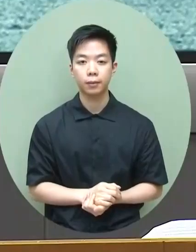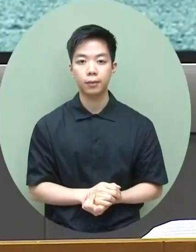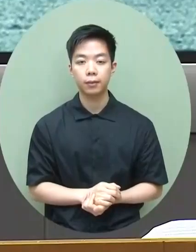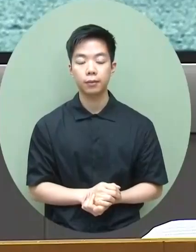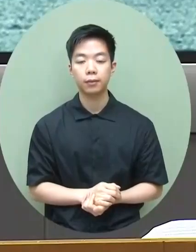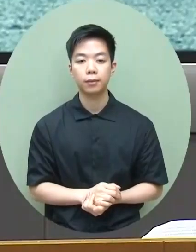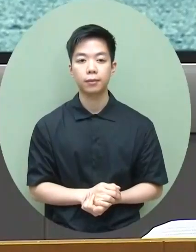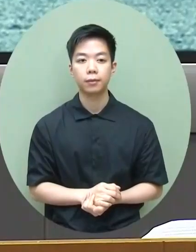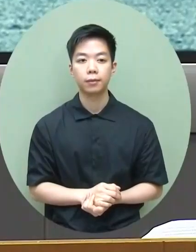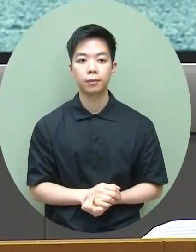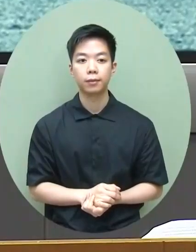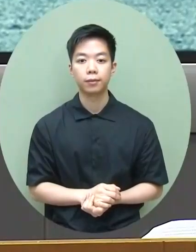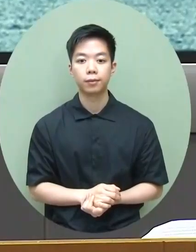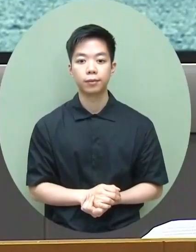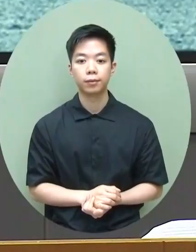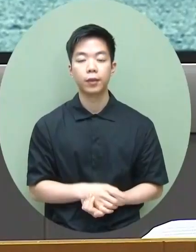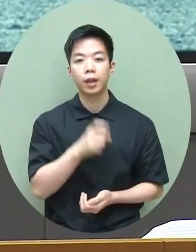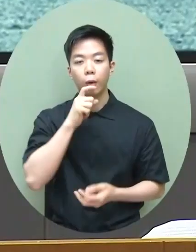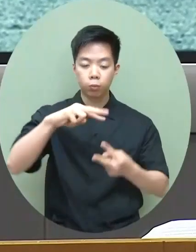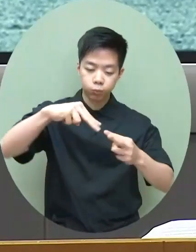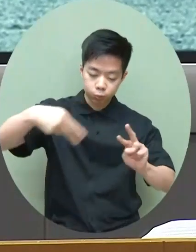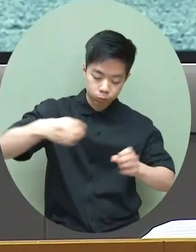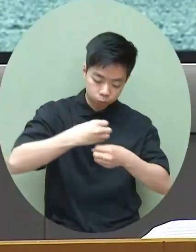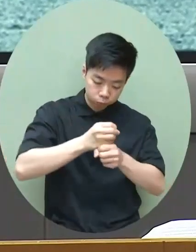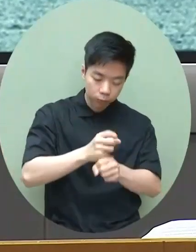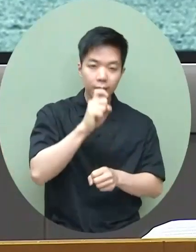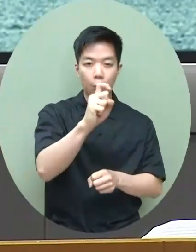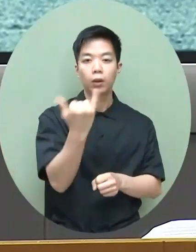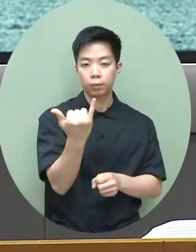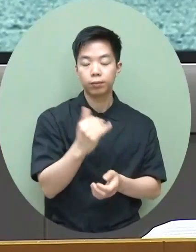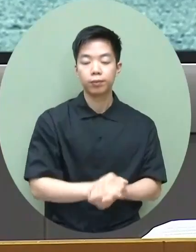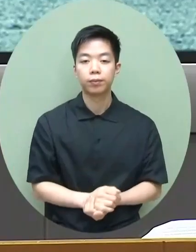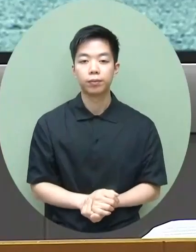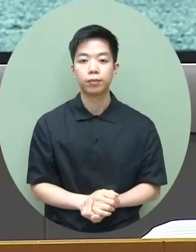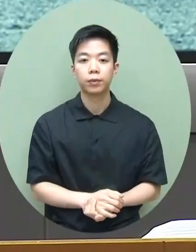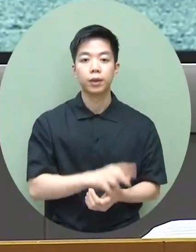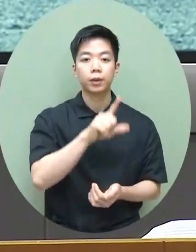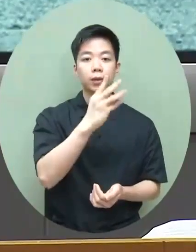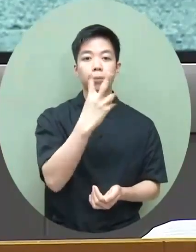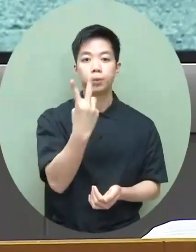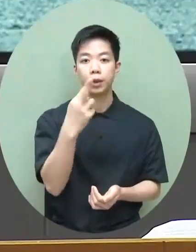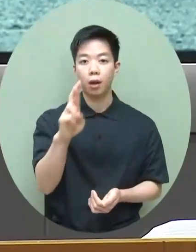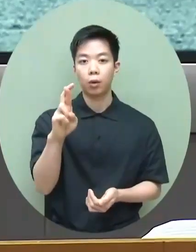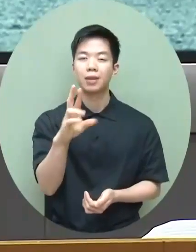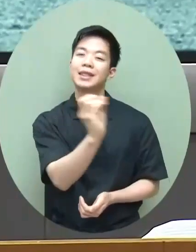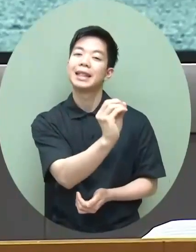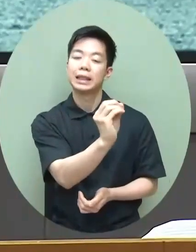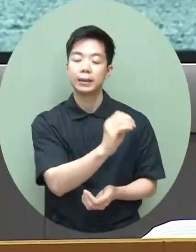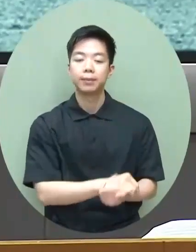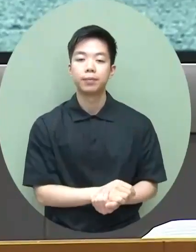做咗一啲初步嘅基因分析咧，就全部都揾唔到 L452R 嘅，咁都係懷疑係 Omicron 嘅變